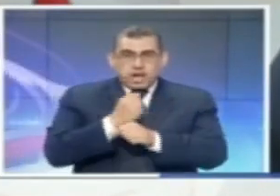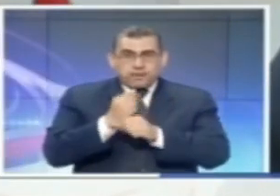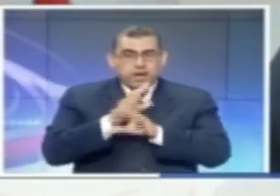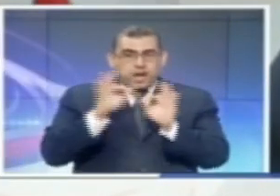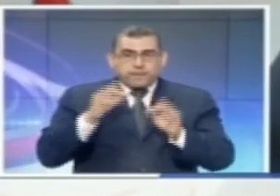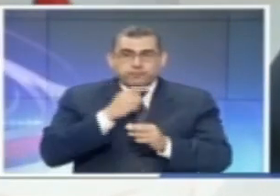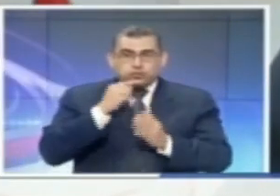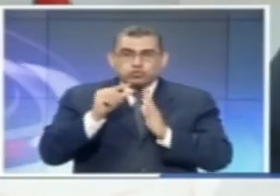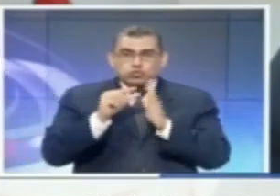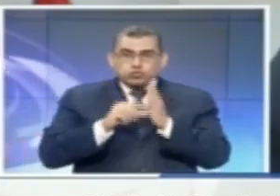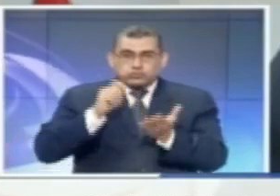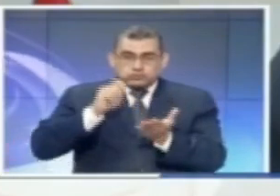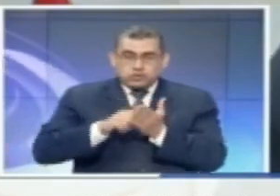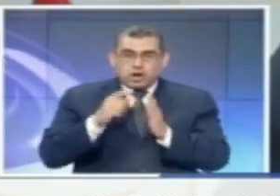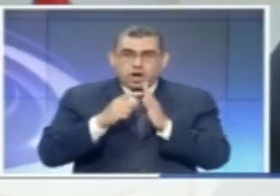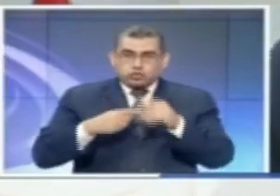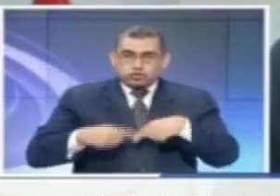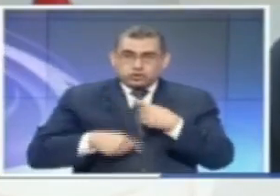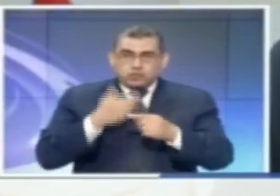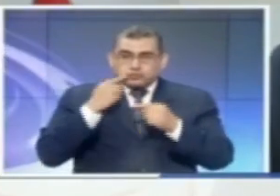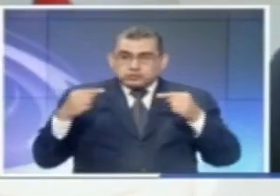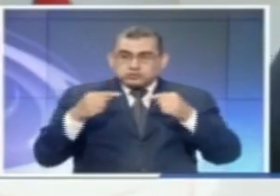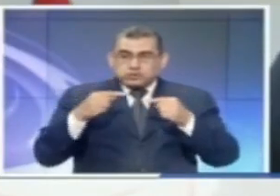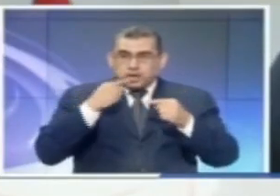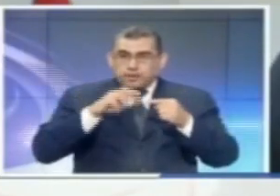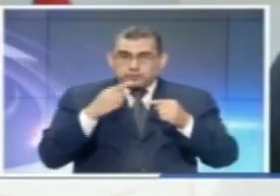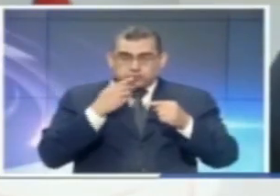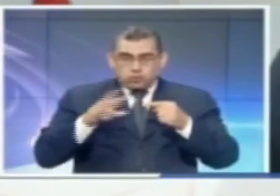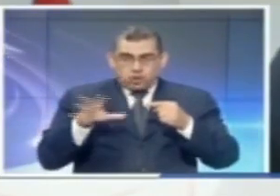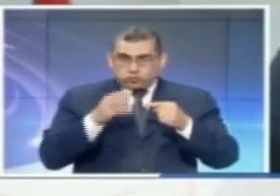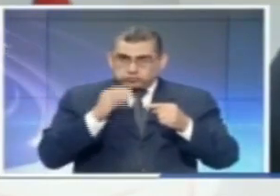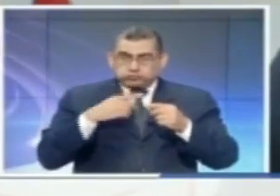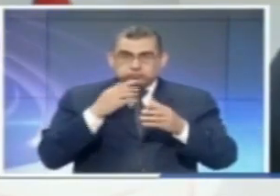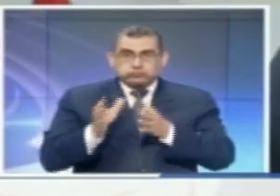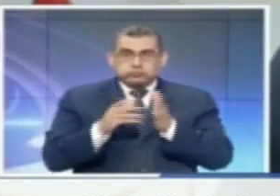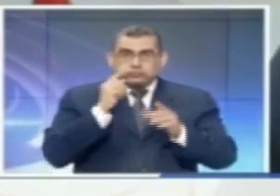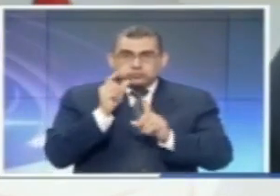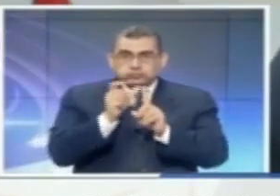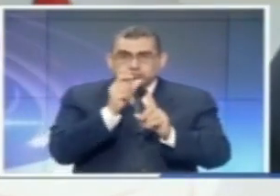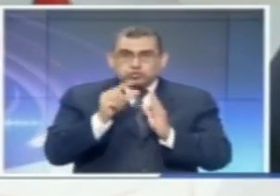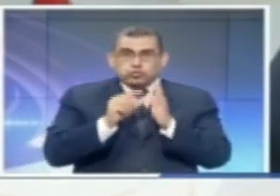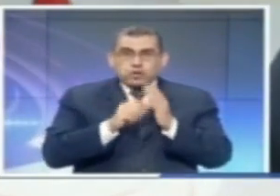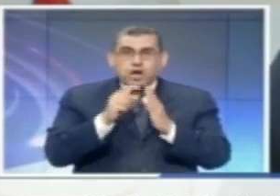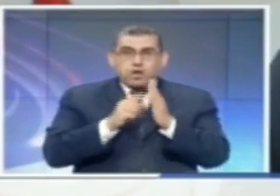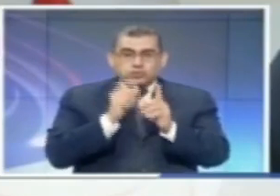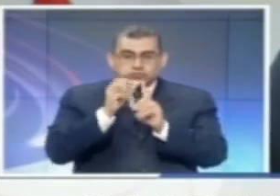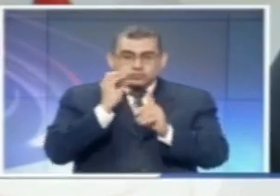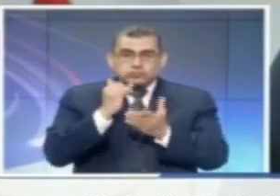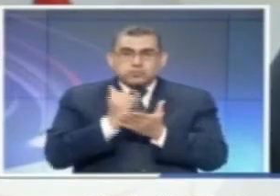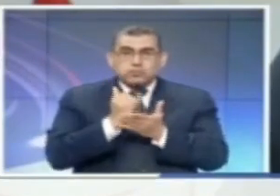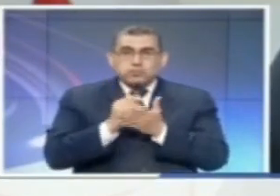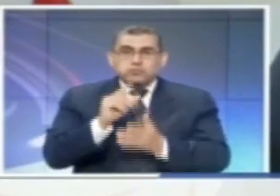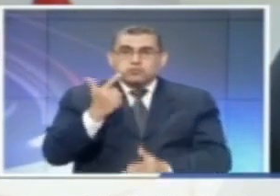بجميع الأحكام الدستورية التي لا تتعارض مع هذه التدابير وإلغاء هيئة مراقبة دستورية